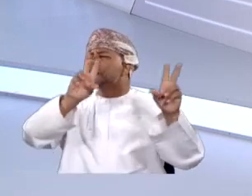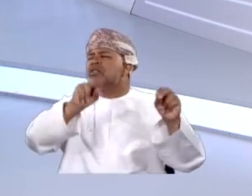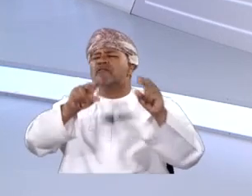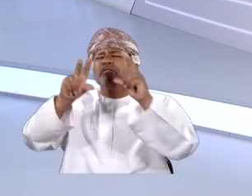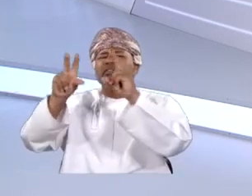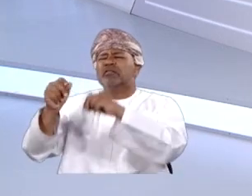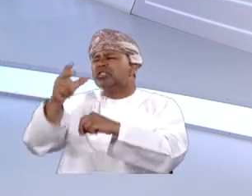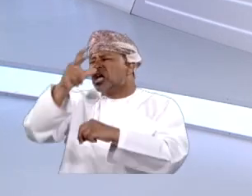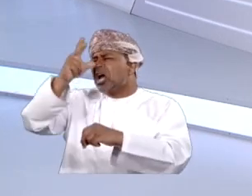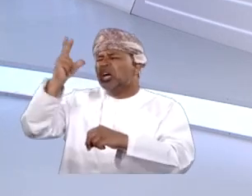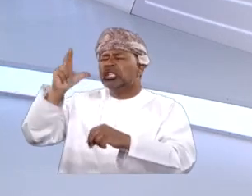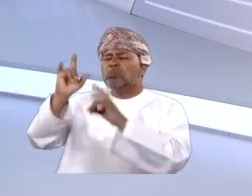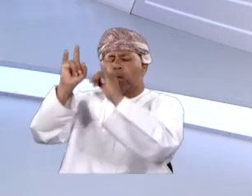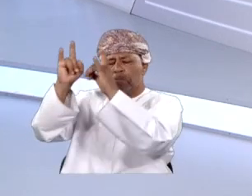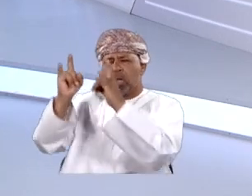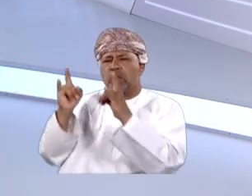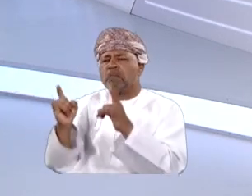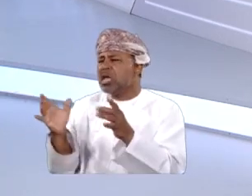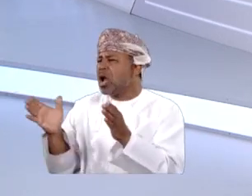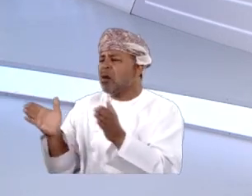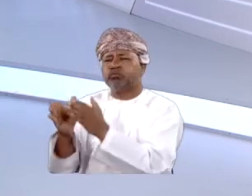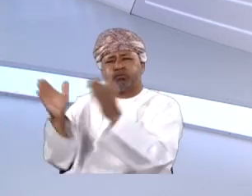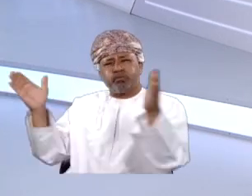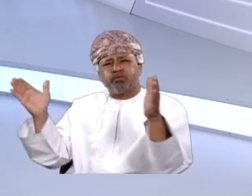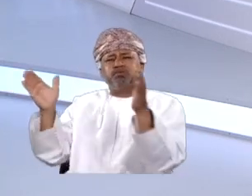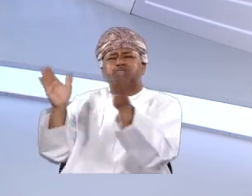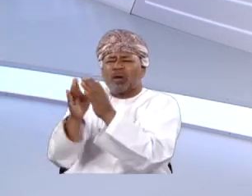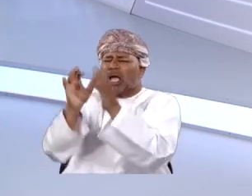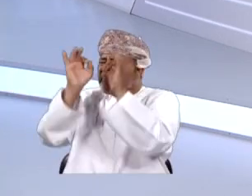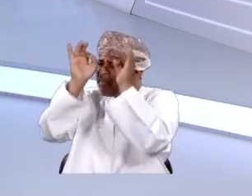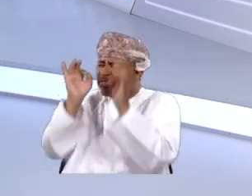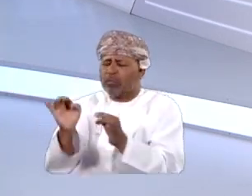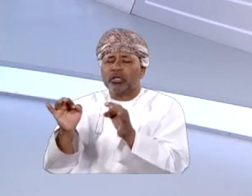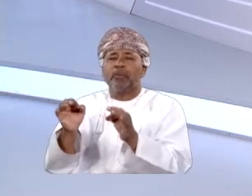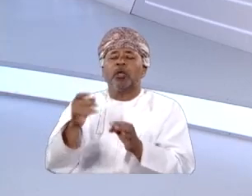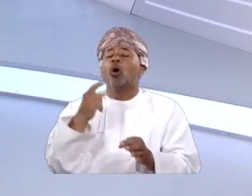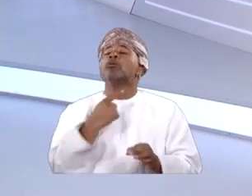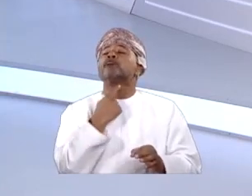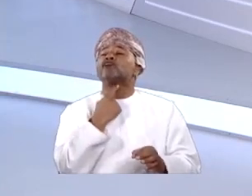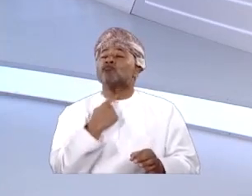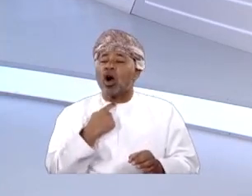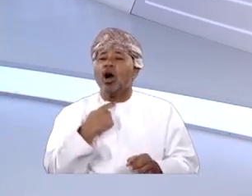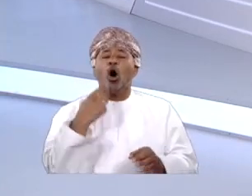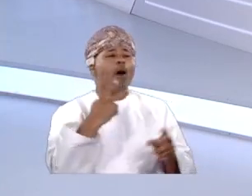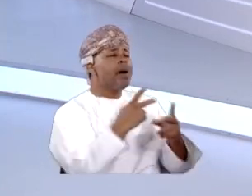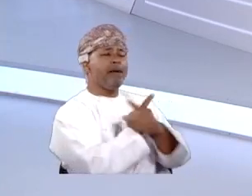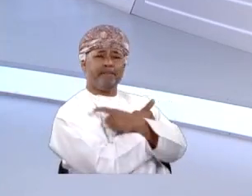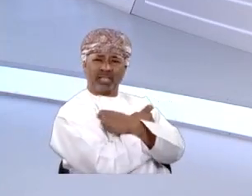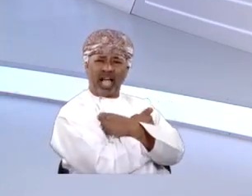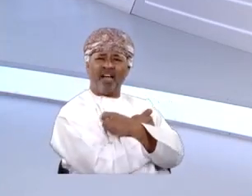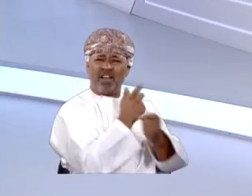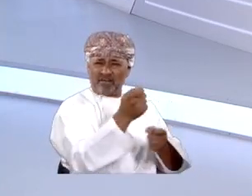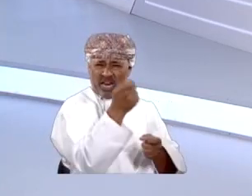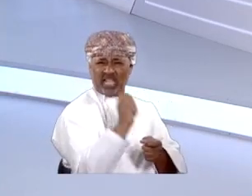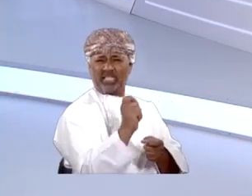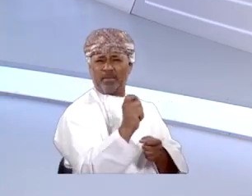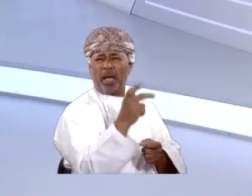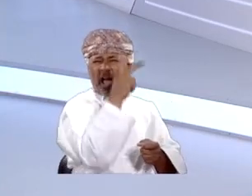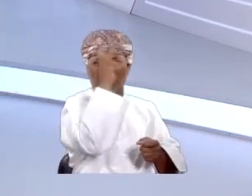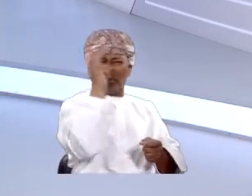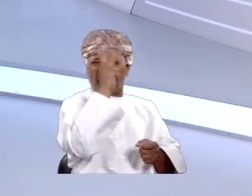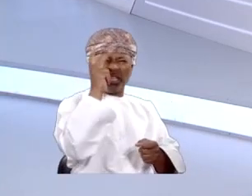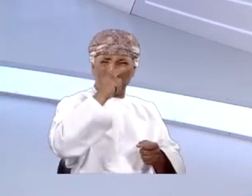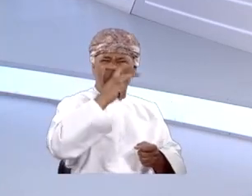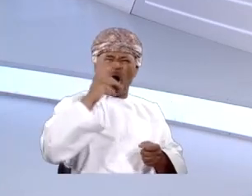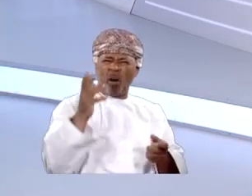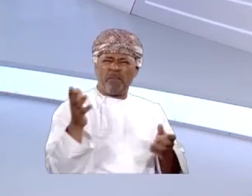متماثلة ومتكاملة الحجم. المطورون يطمحون أن تعيد المتاحف الأوروبية المنحوتات الأصلية لبلدانها